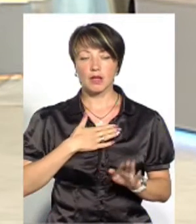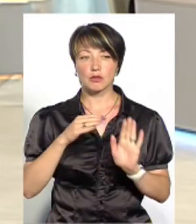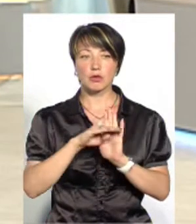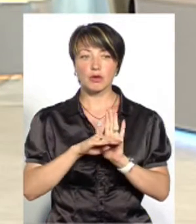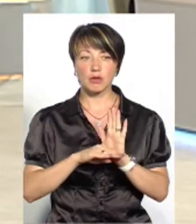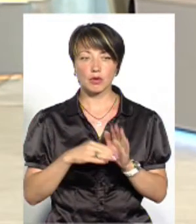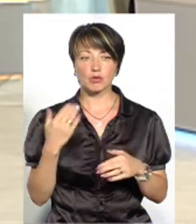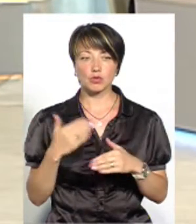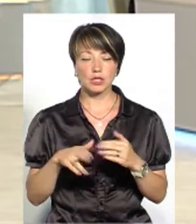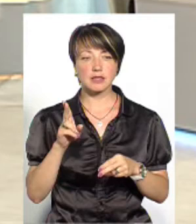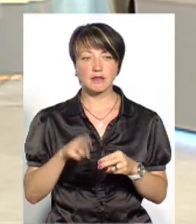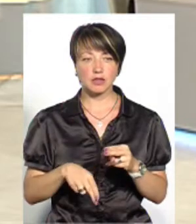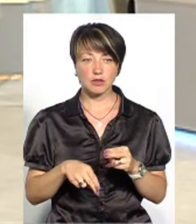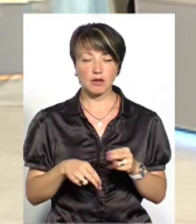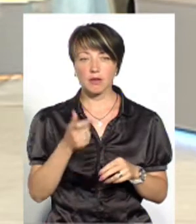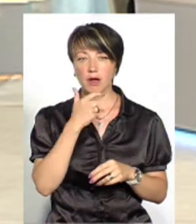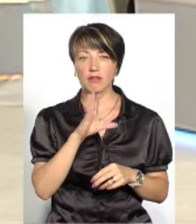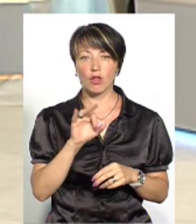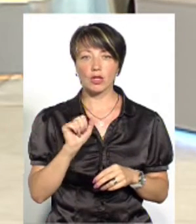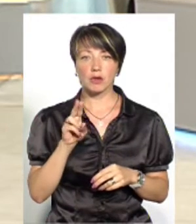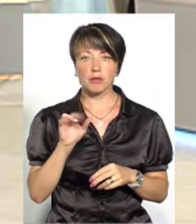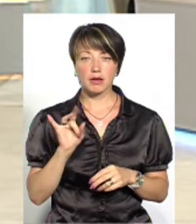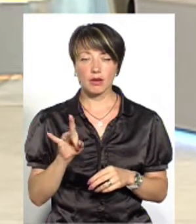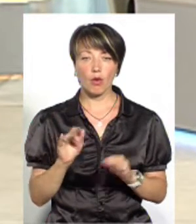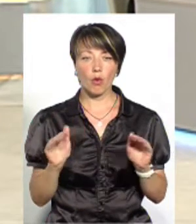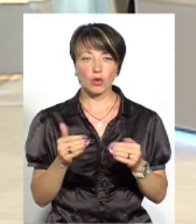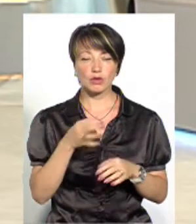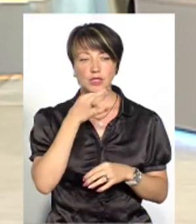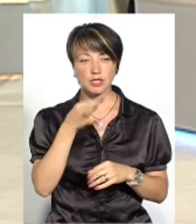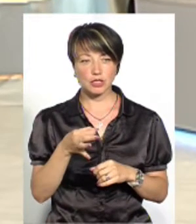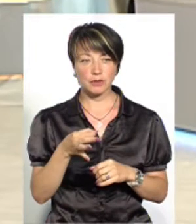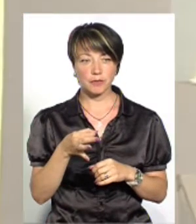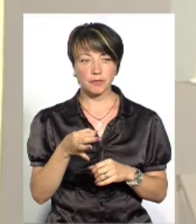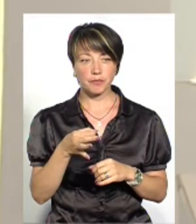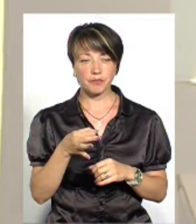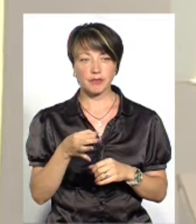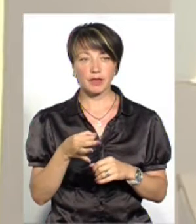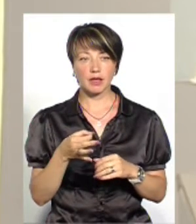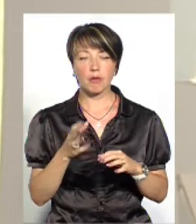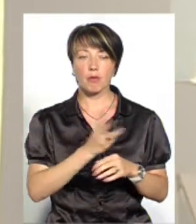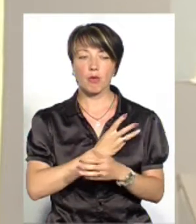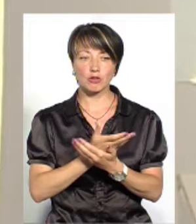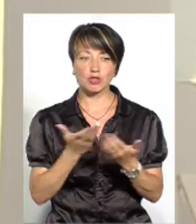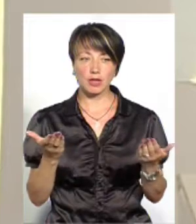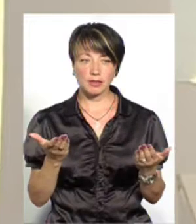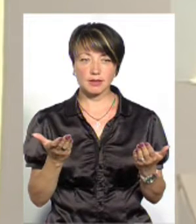програма вже завершується. Пане Володимире, коротко скажіть, якесь